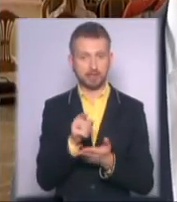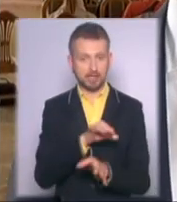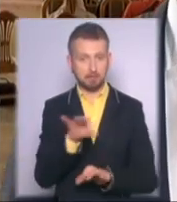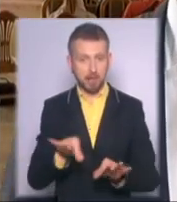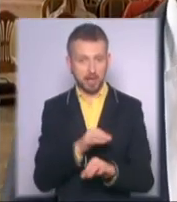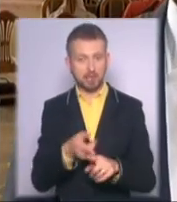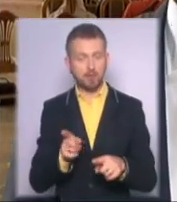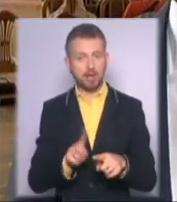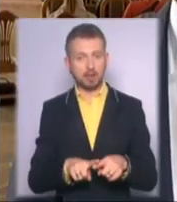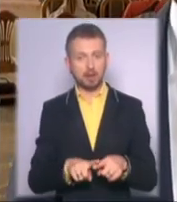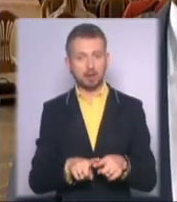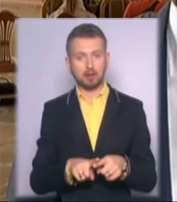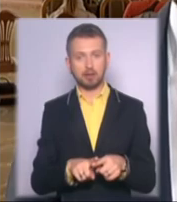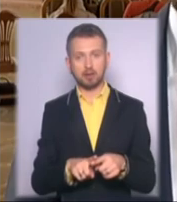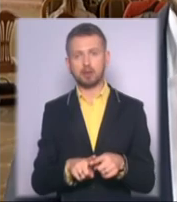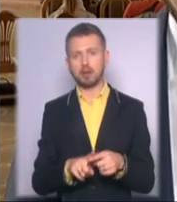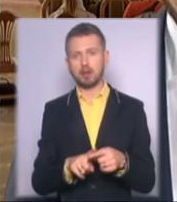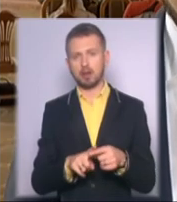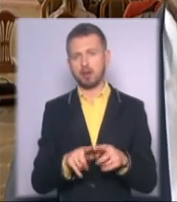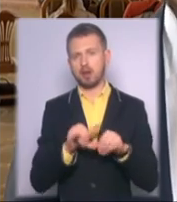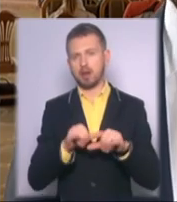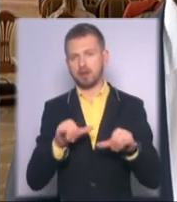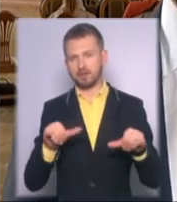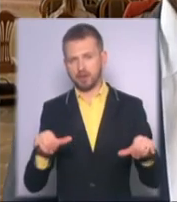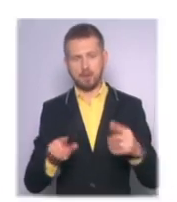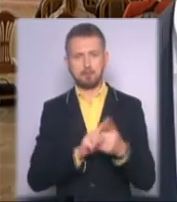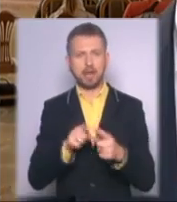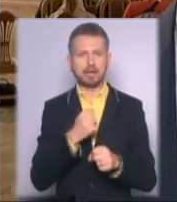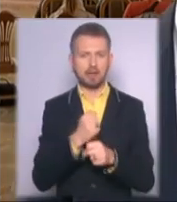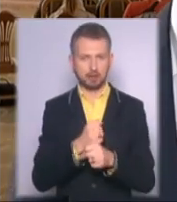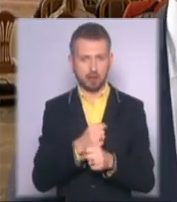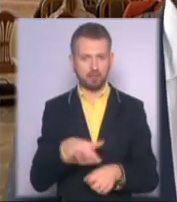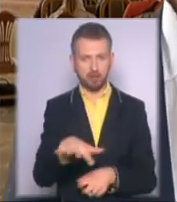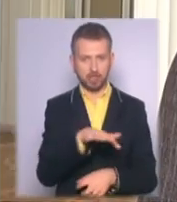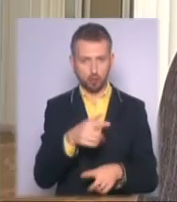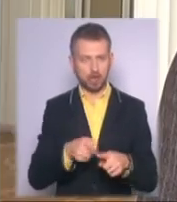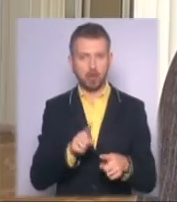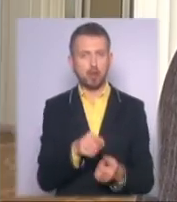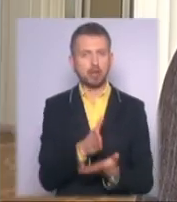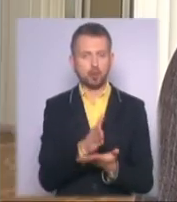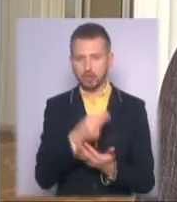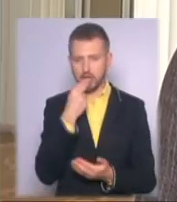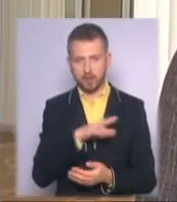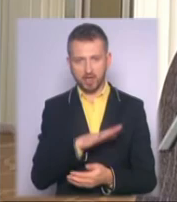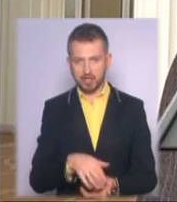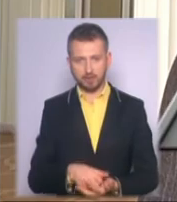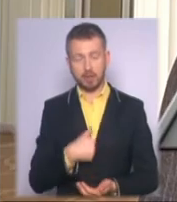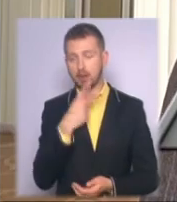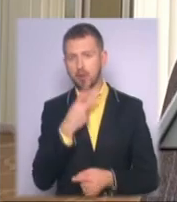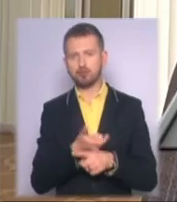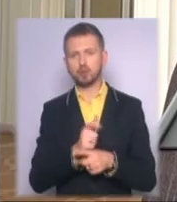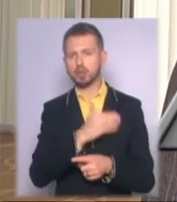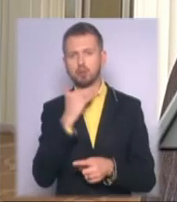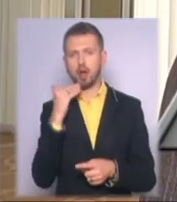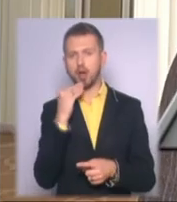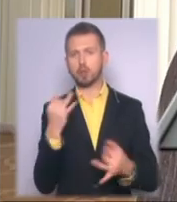это редевелопмент тех коммунальных территорий, то есть передел, которые расположены неэффективно. Я бачу дуже багато